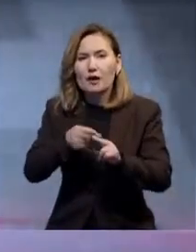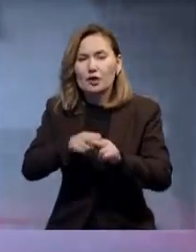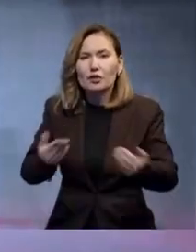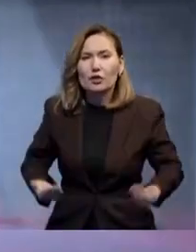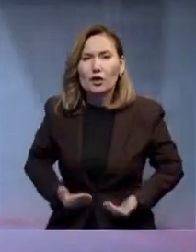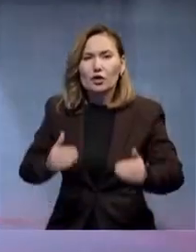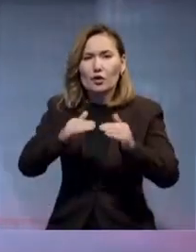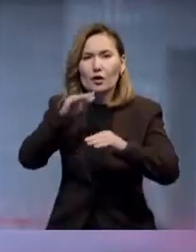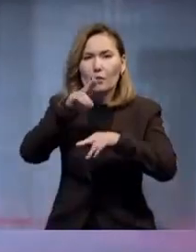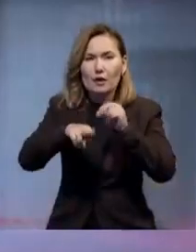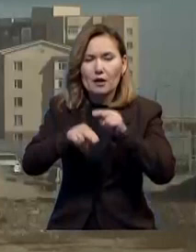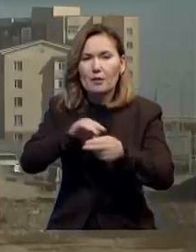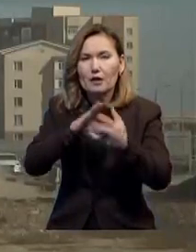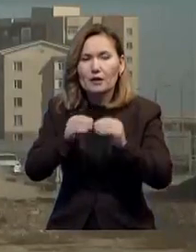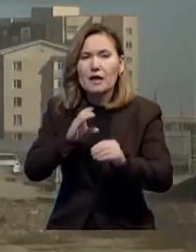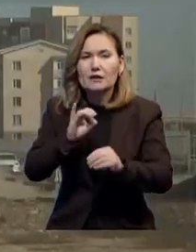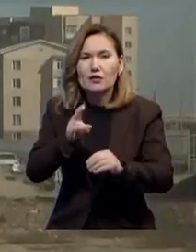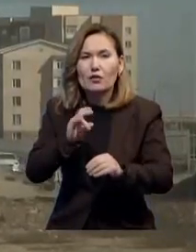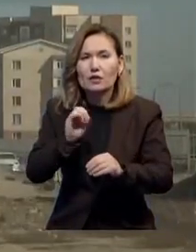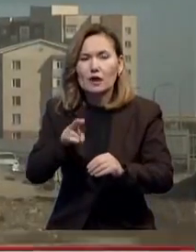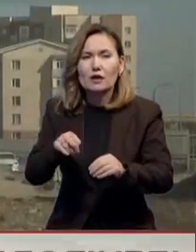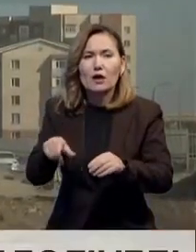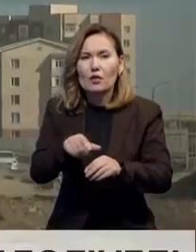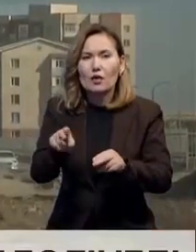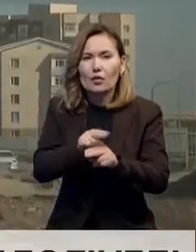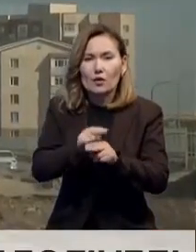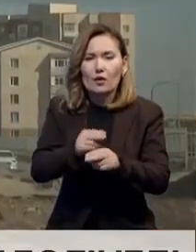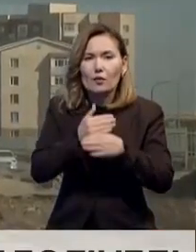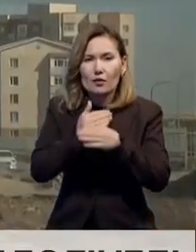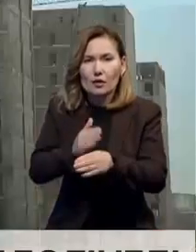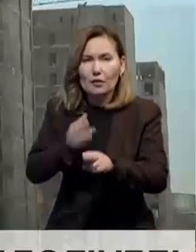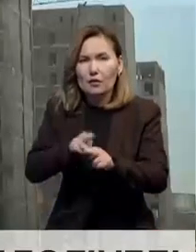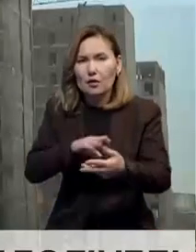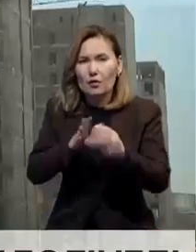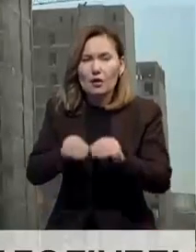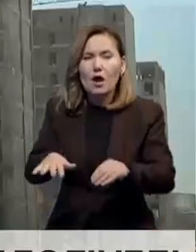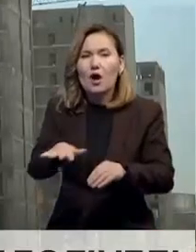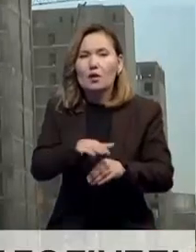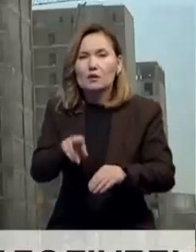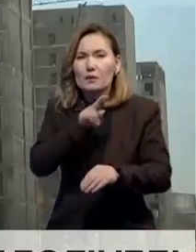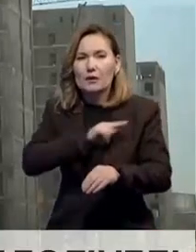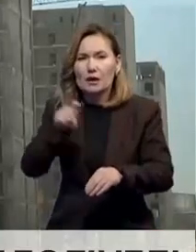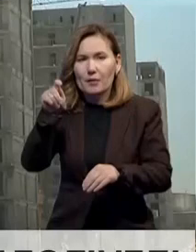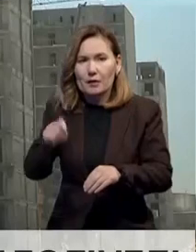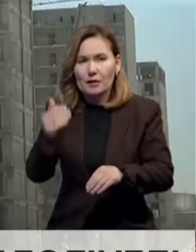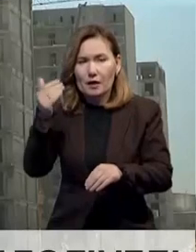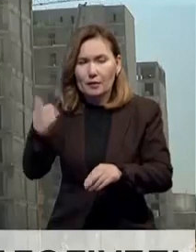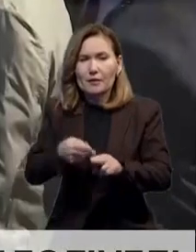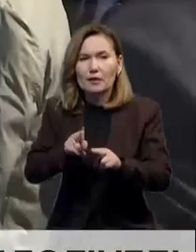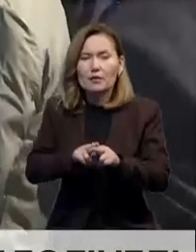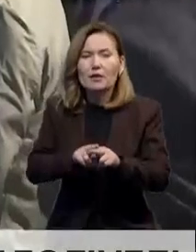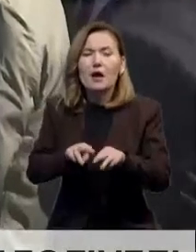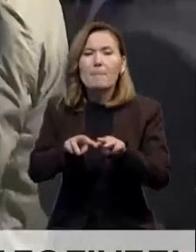үй құрылысына, қалғаны Сарыөзек-Көктал тас жолын күрделі жөндеуден өткізуге жұмсалады. Бұл туралы осы өңірге жұмыс сапарымен барған индустрия